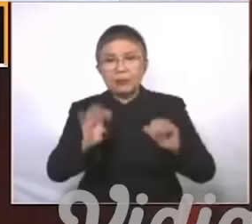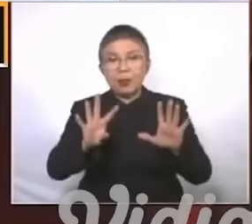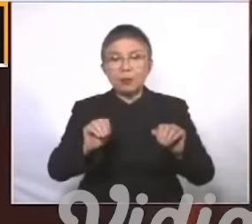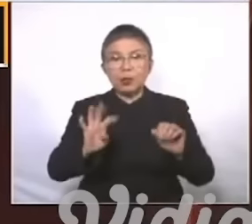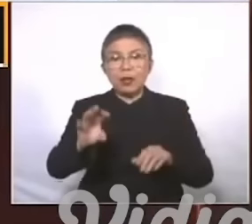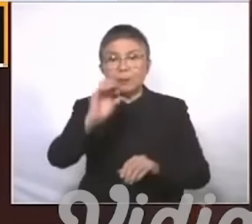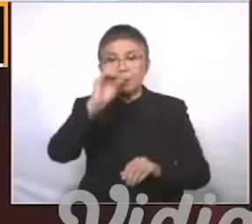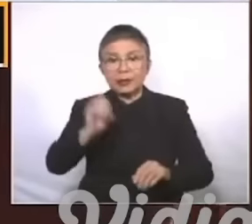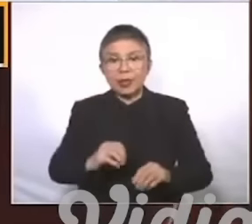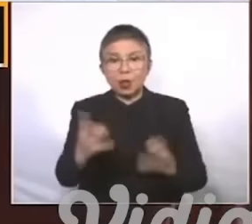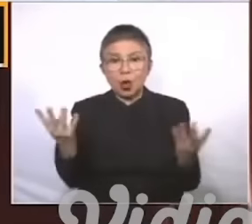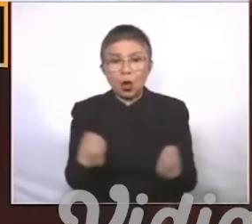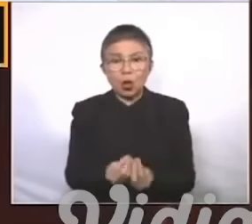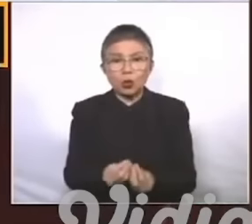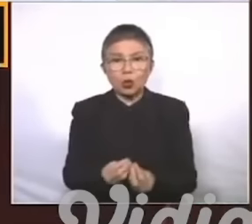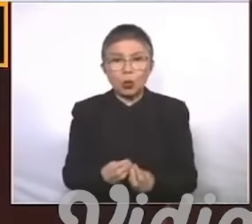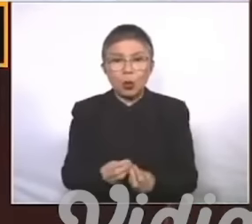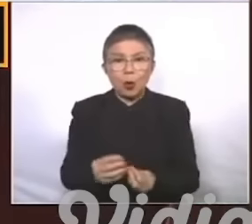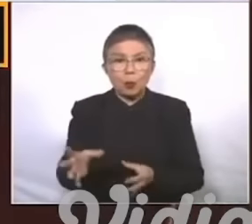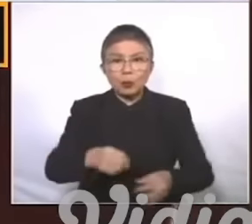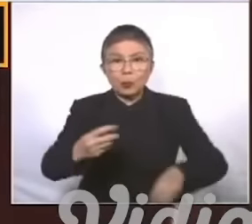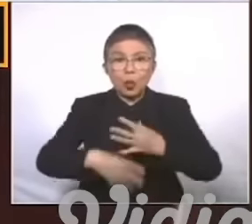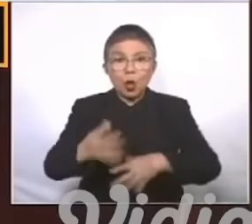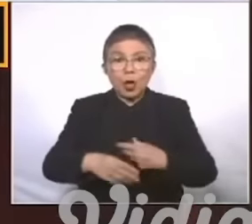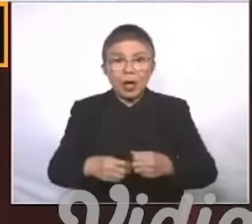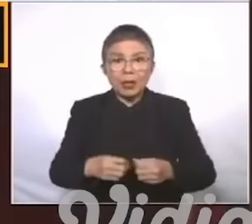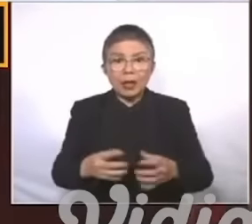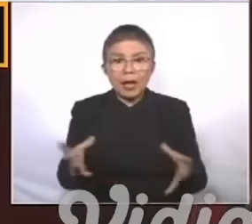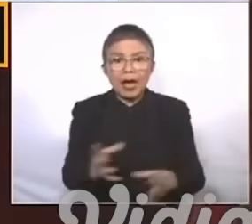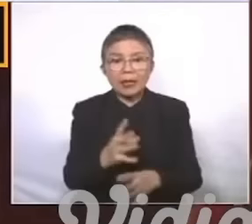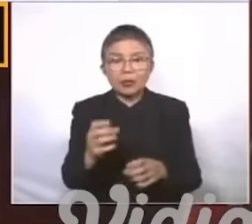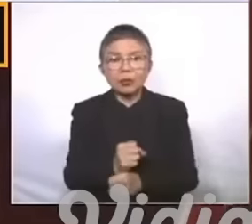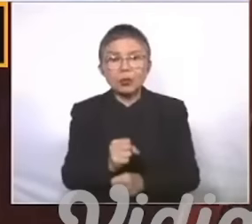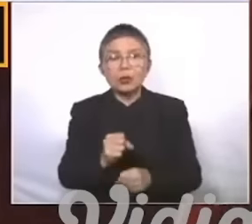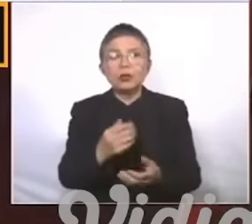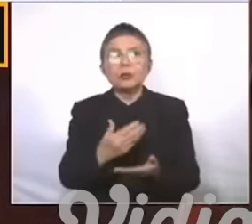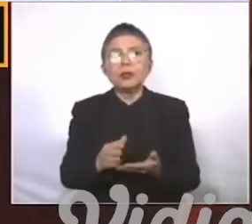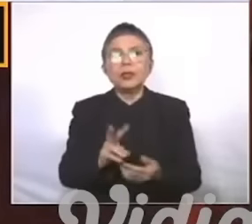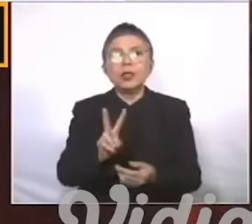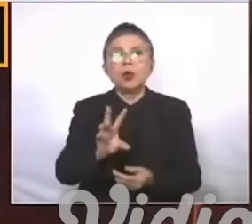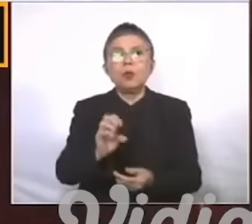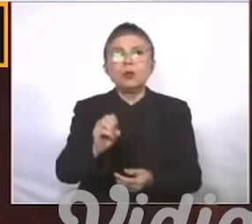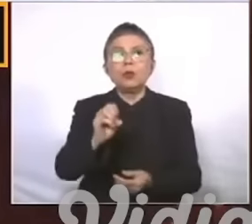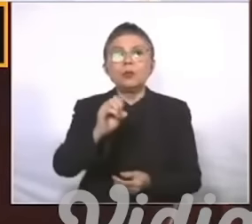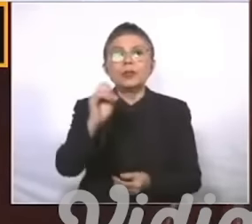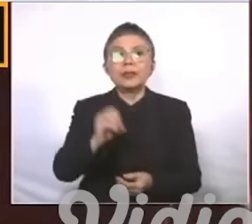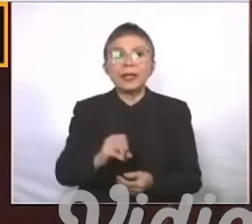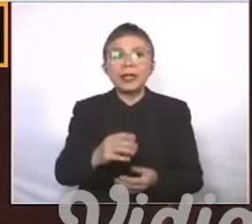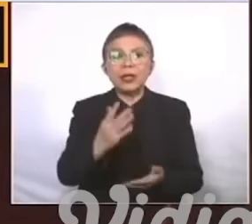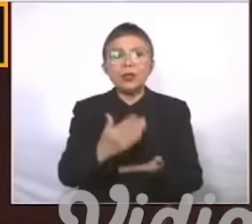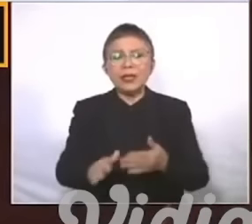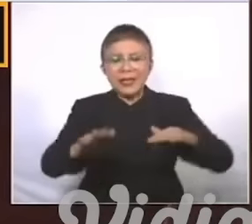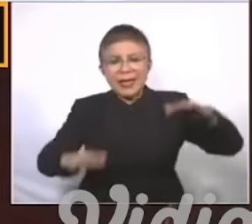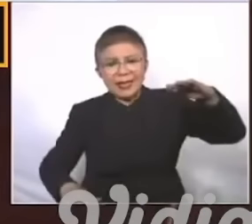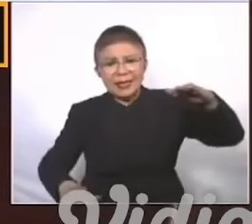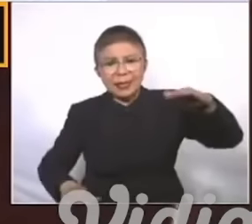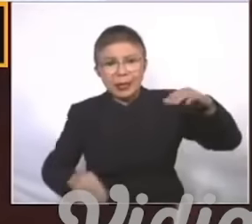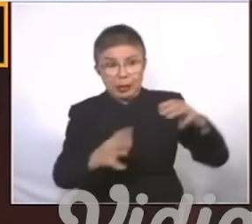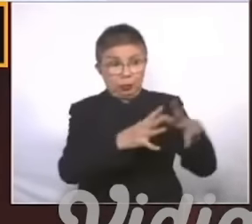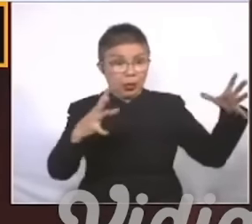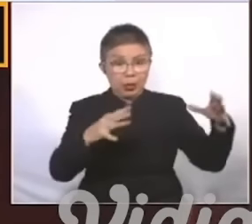99% penduduk berebut mengelola hanya 20% lahan sisanya. Memang timpang. Oleh sebab itu,